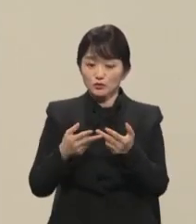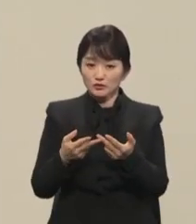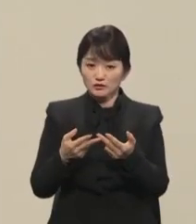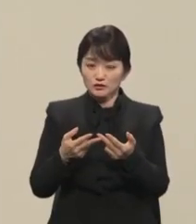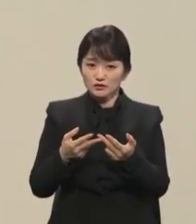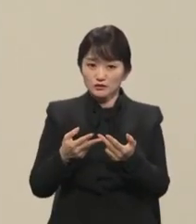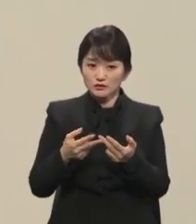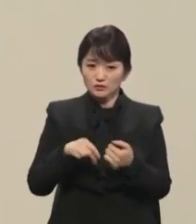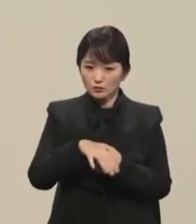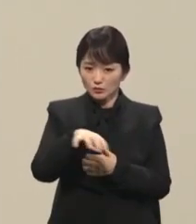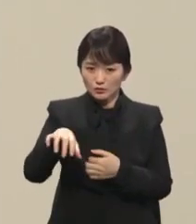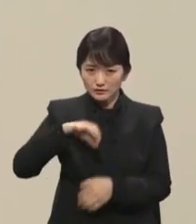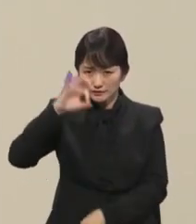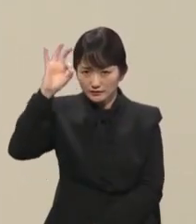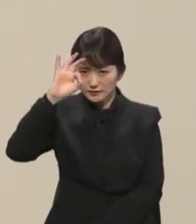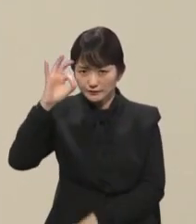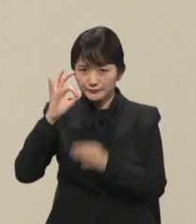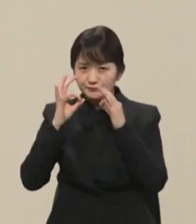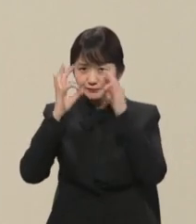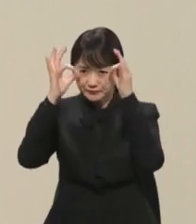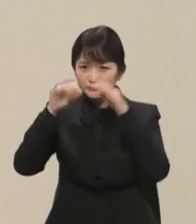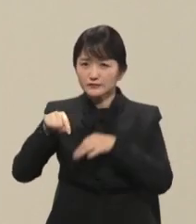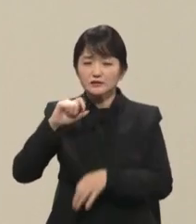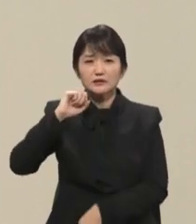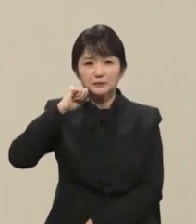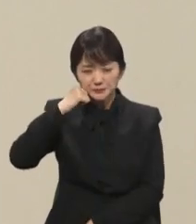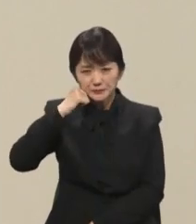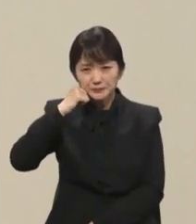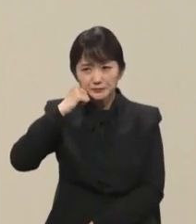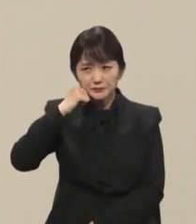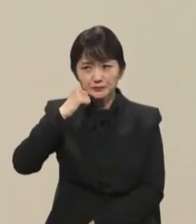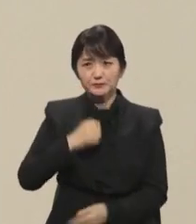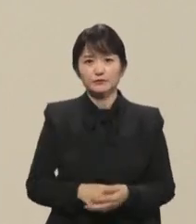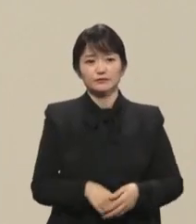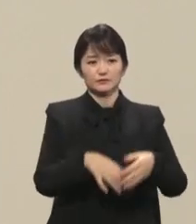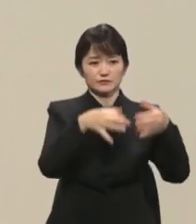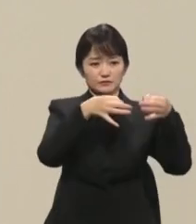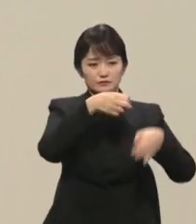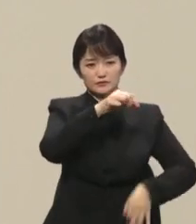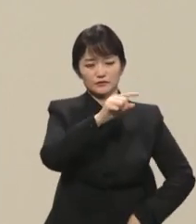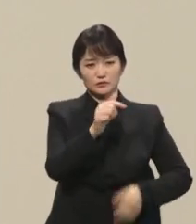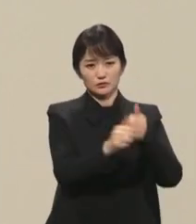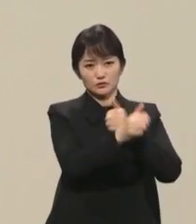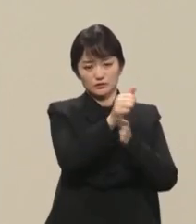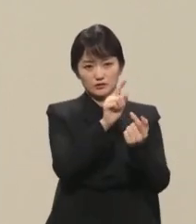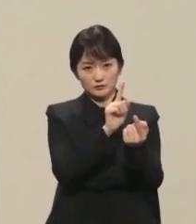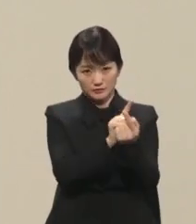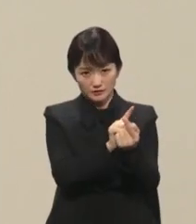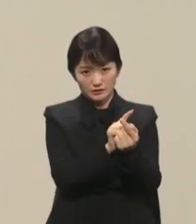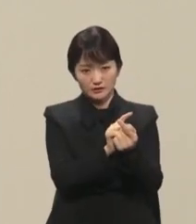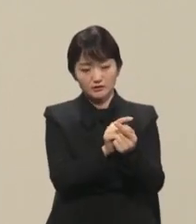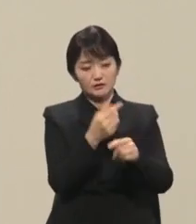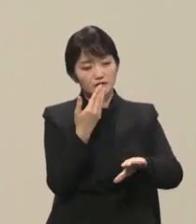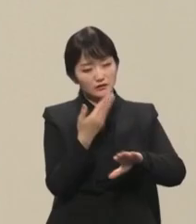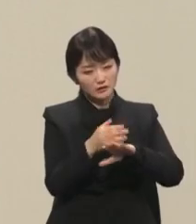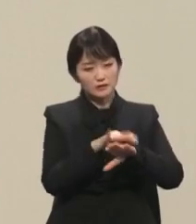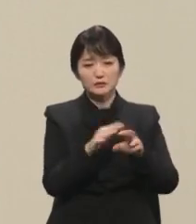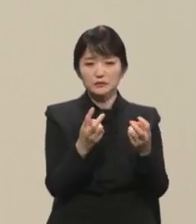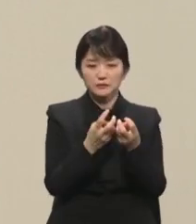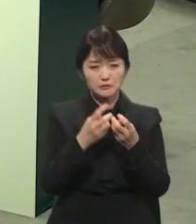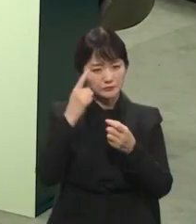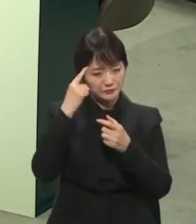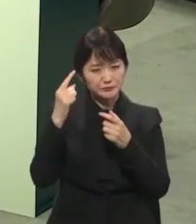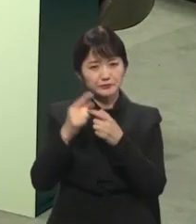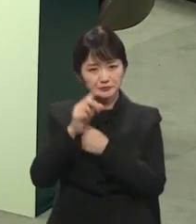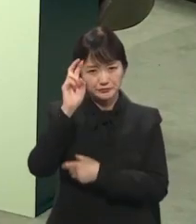보고요 만에 하나 이제 그것이 어렵다라고 판단을 하면은 이제 김정희 위원장을 만난 것처럼 뭐 다른 대안들도 고민 볼 수 있지 않을까 저 그렇게